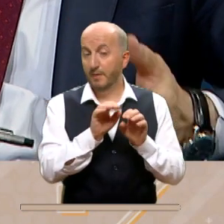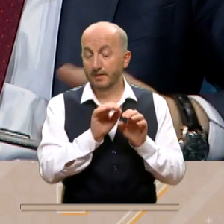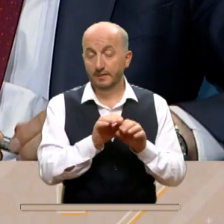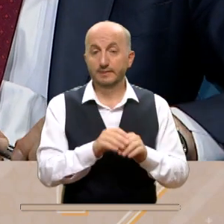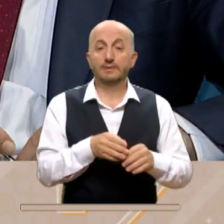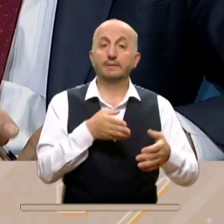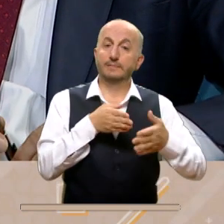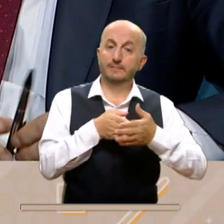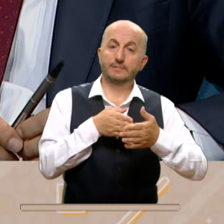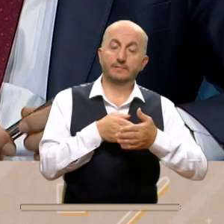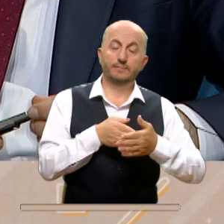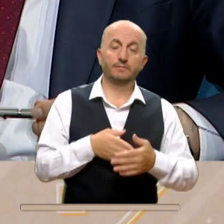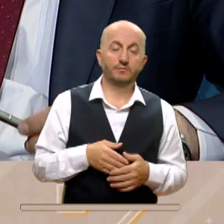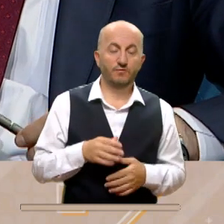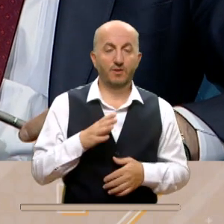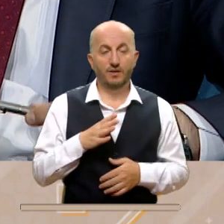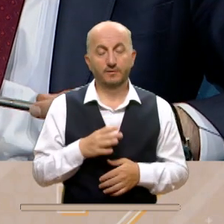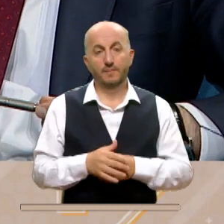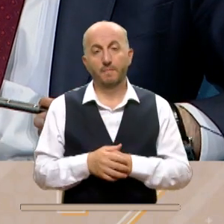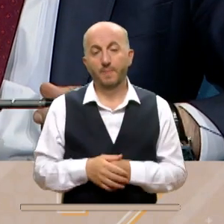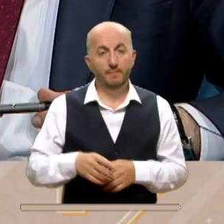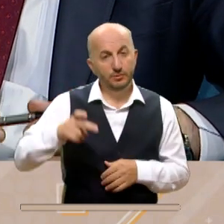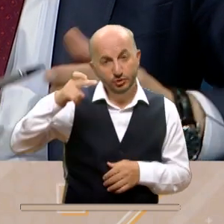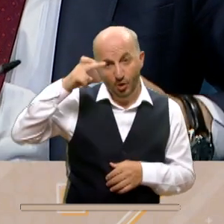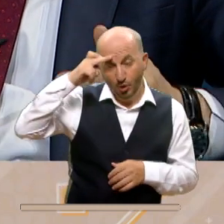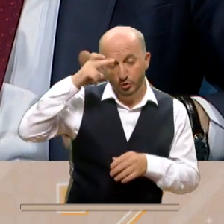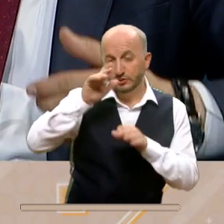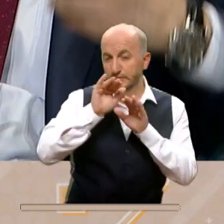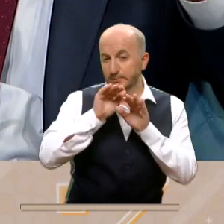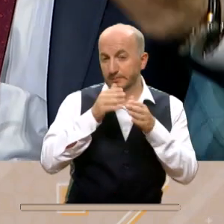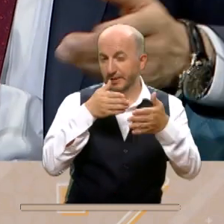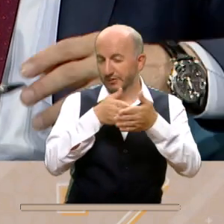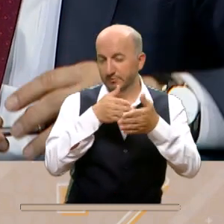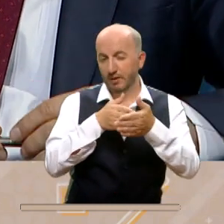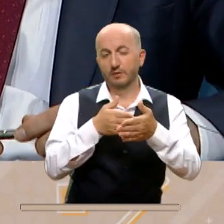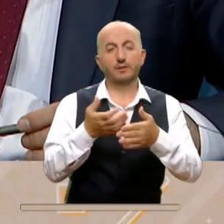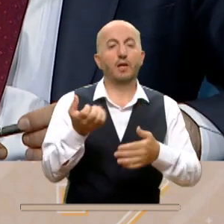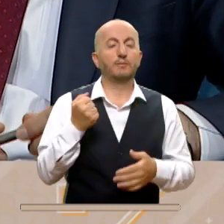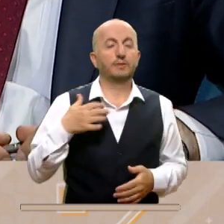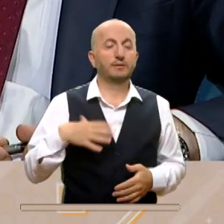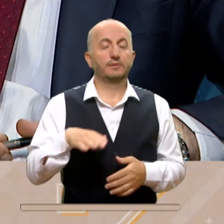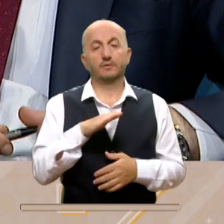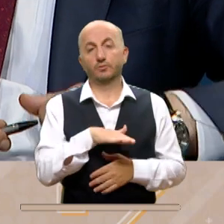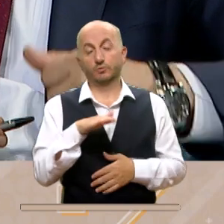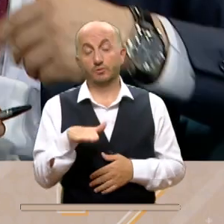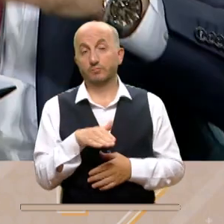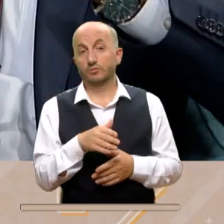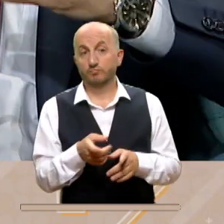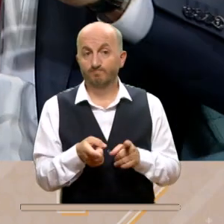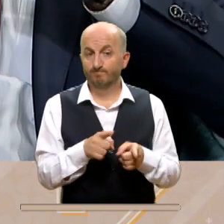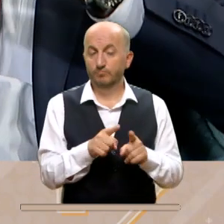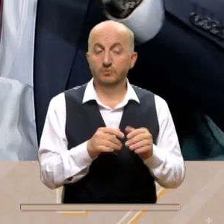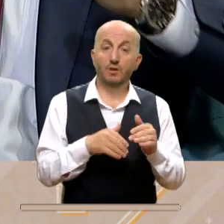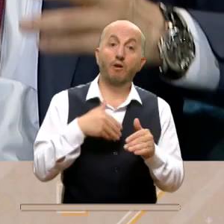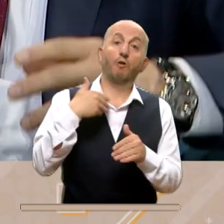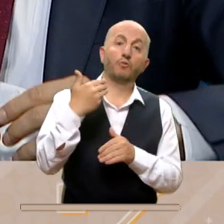öyle bir danışmanlık imkanımız var. Bu manada psikolojik danışmanlık alma ihtiyacı olan çocuklarımızı yönlendiriyoruz. Daha ötesi durumlar söz